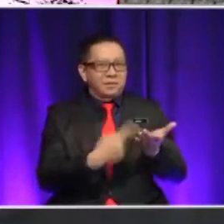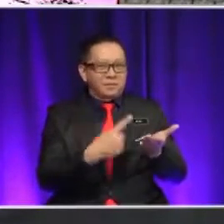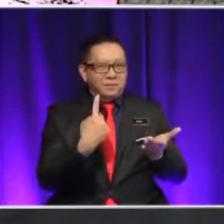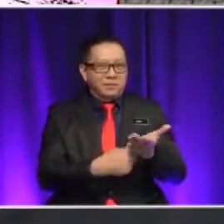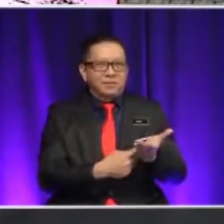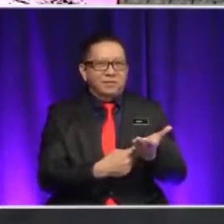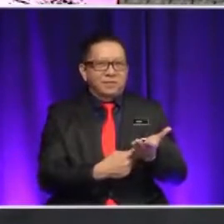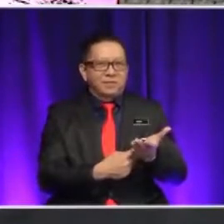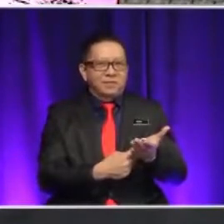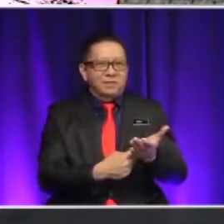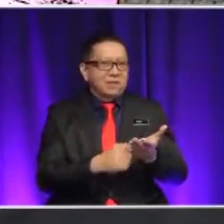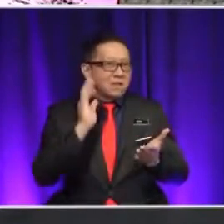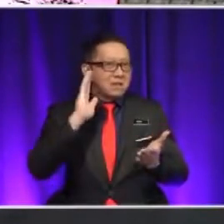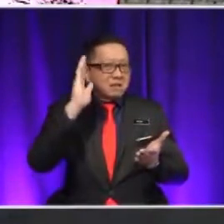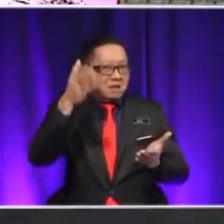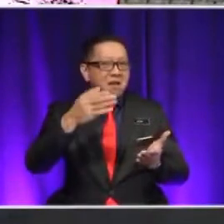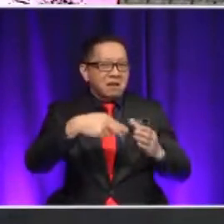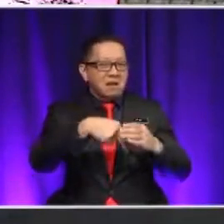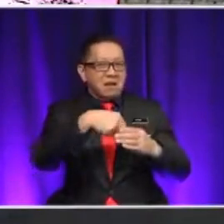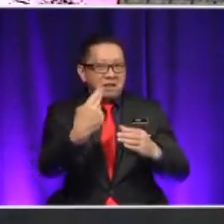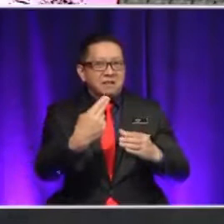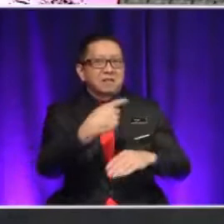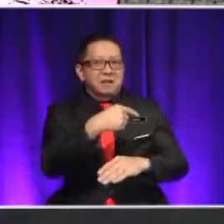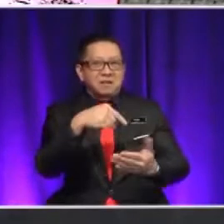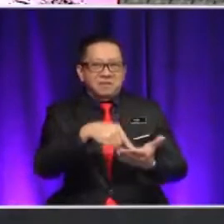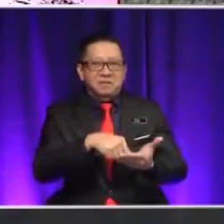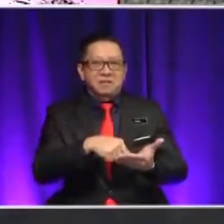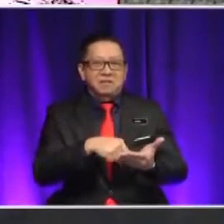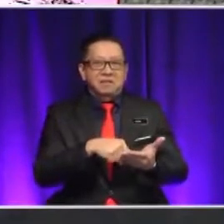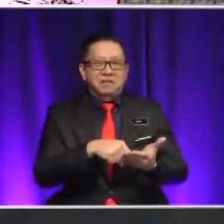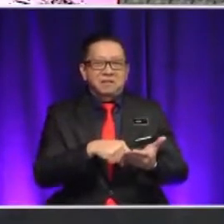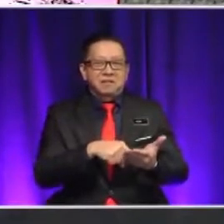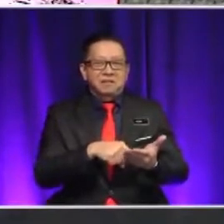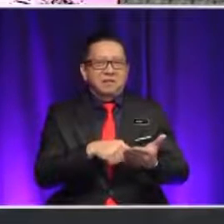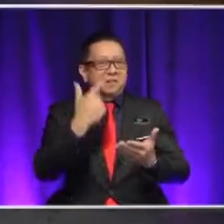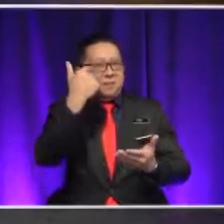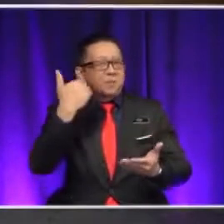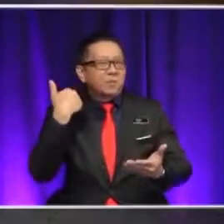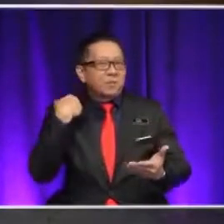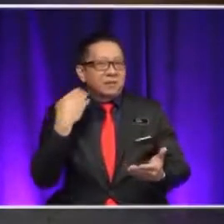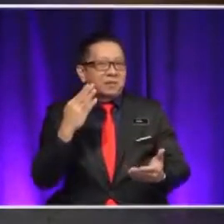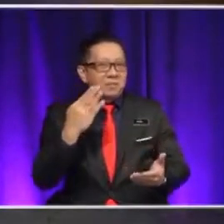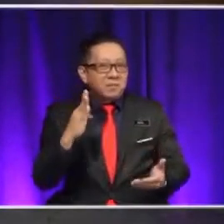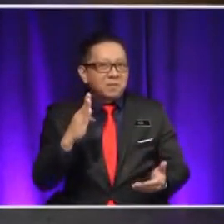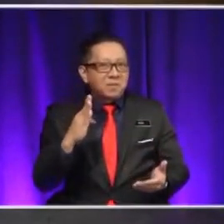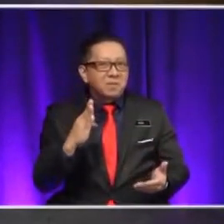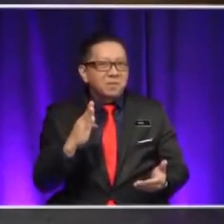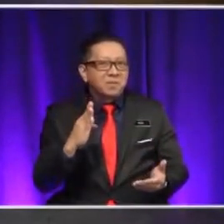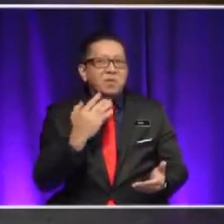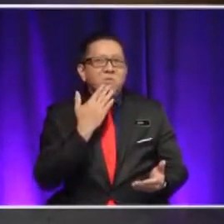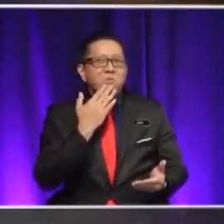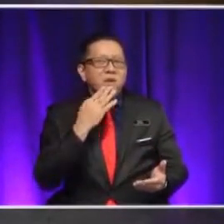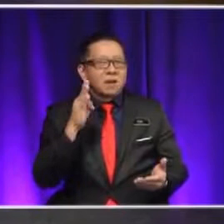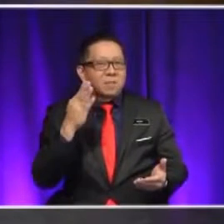terusnya Ahyani kita akan ngasih ke hari ini demi juga download sepatu laki the warna biru tadi aduh ini lawannya cek